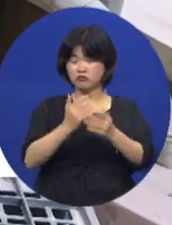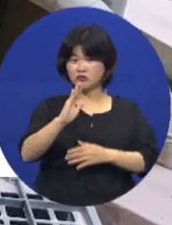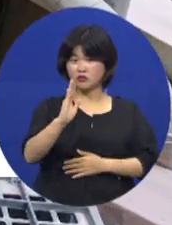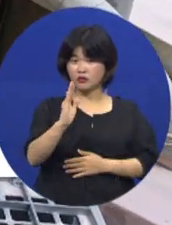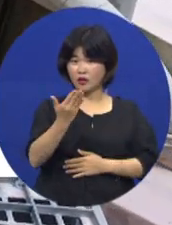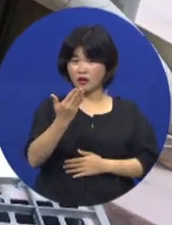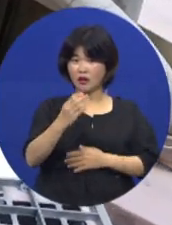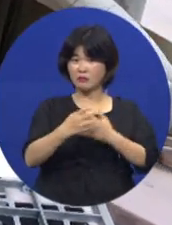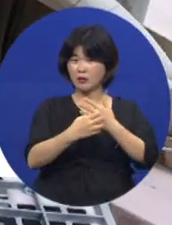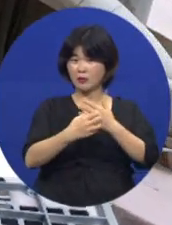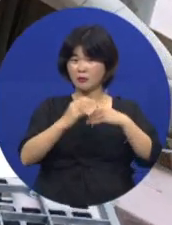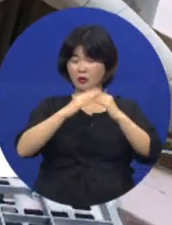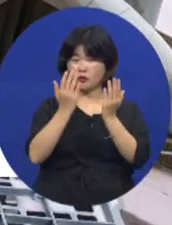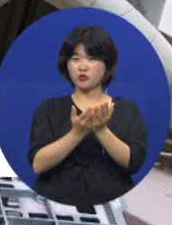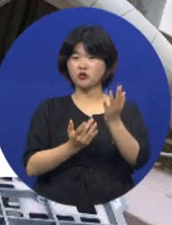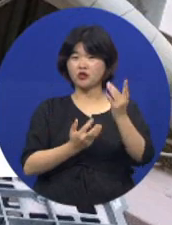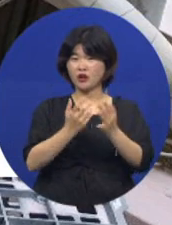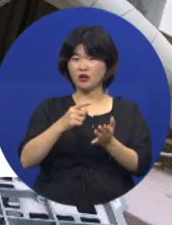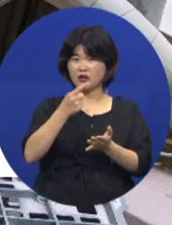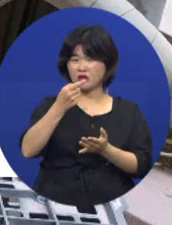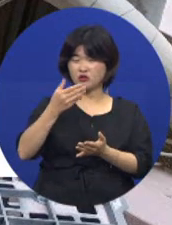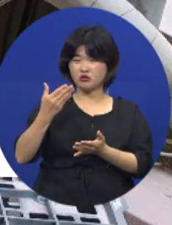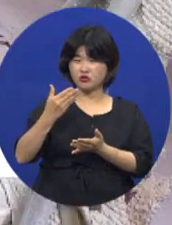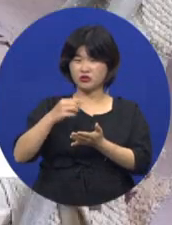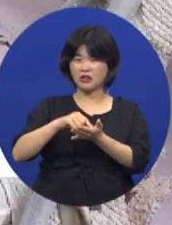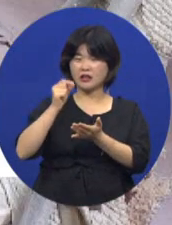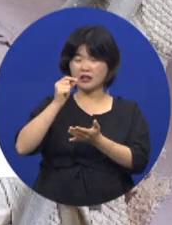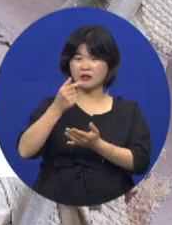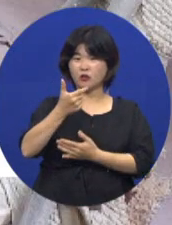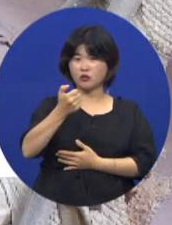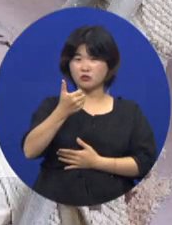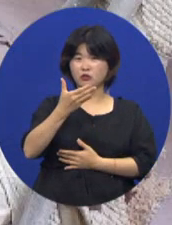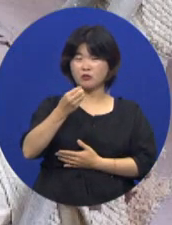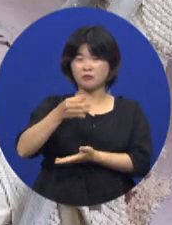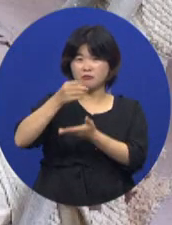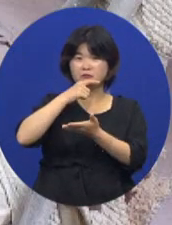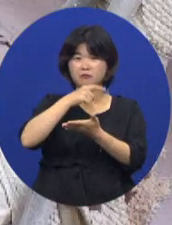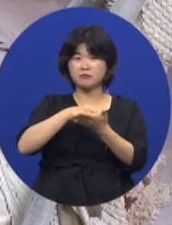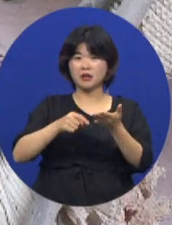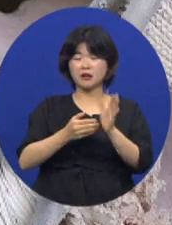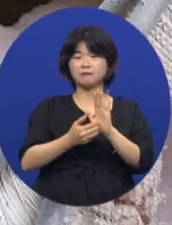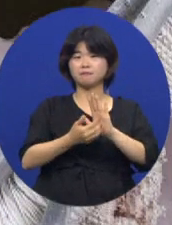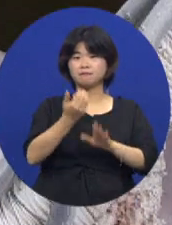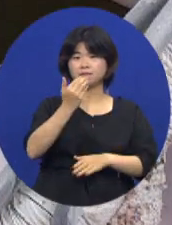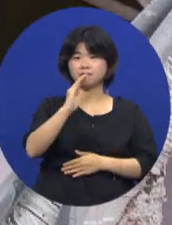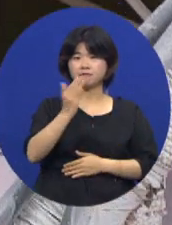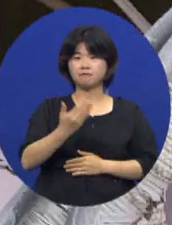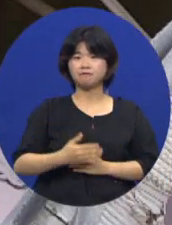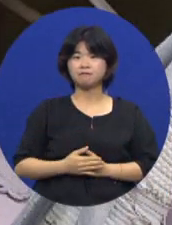실외기를 모두 태우고 소방서 추산 55만원 let's 산 피해가 발생했습니다